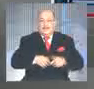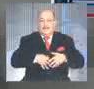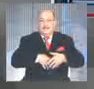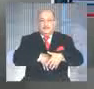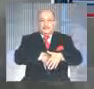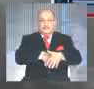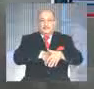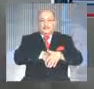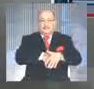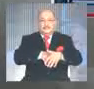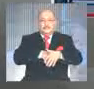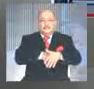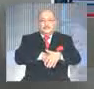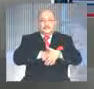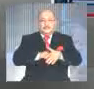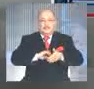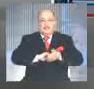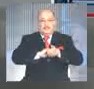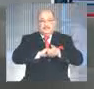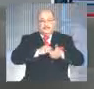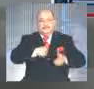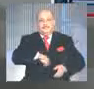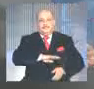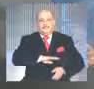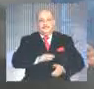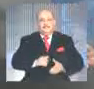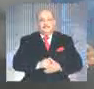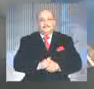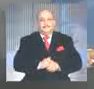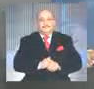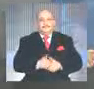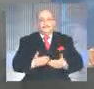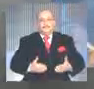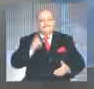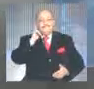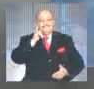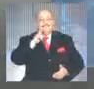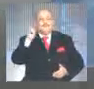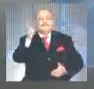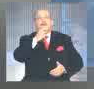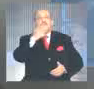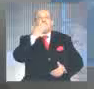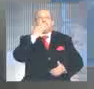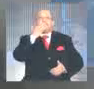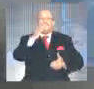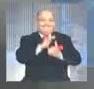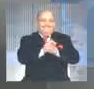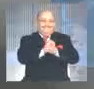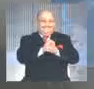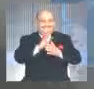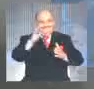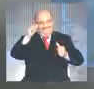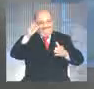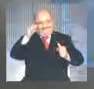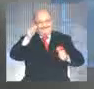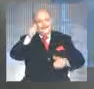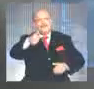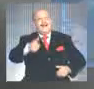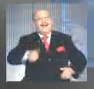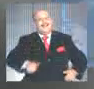في اليوم نفسه. وبهذا نصل لختام هذه النشرة، إلى اللقاء.